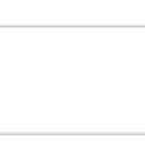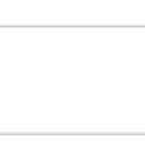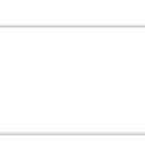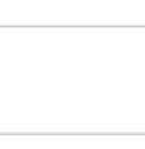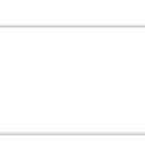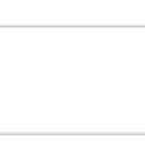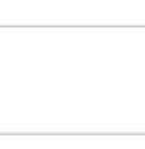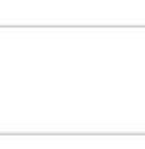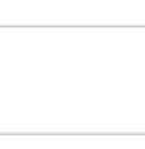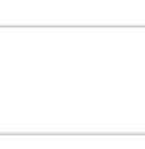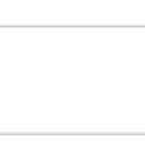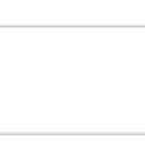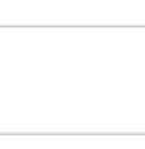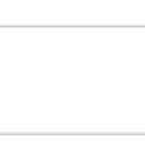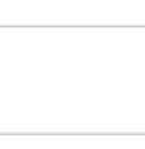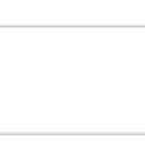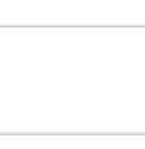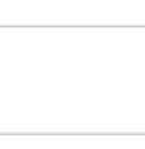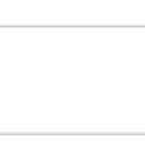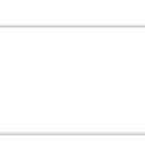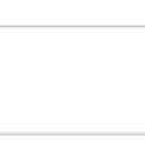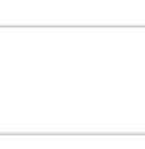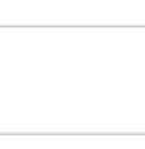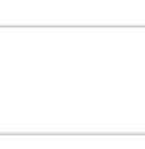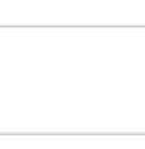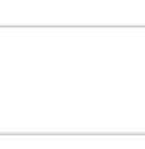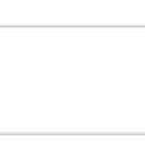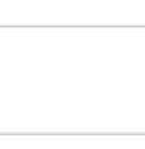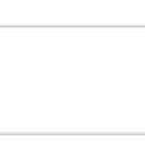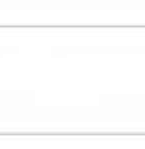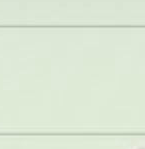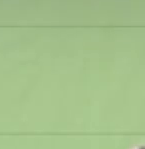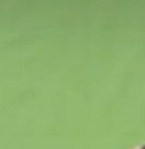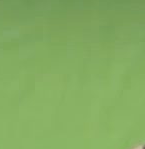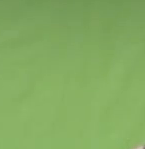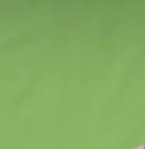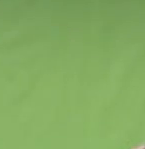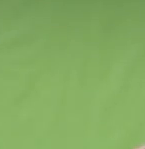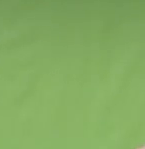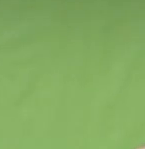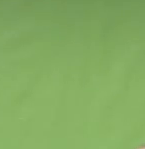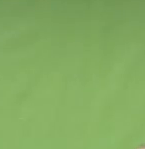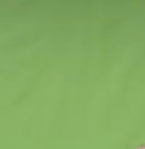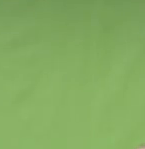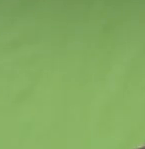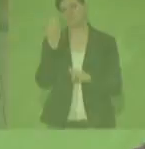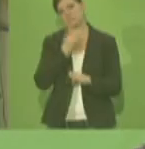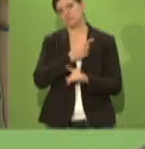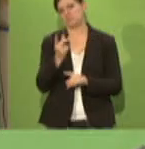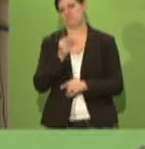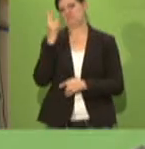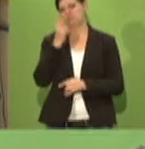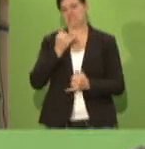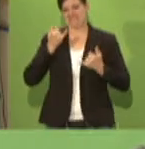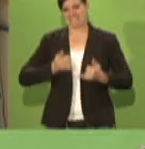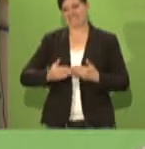Stichwahlen durchkommt. Genau, vielen Dank für diese Ergebnisse. Wir stellen euch das auch nochmal ein bisschen breiter zusammen, aber habt ein bisschen Verständnis dafür. Erstmal Sommer